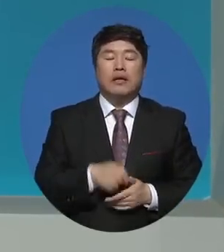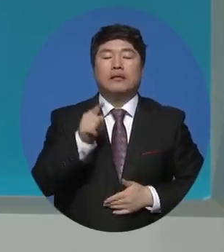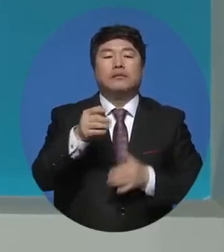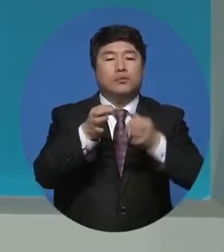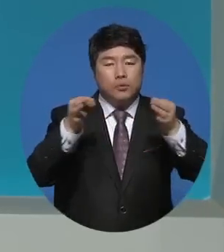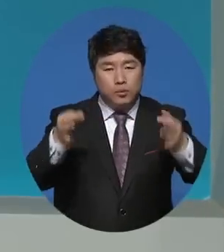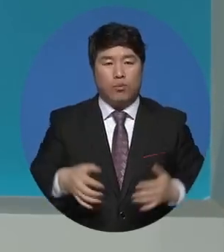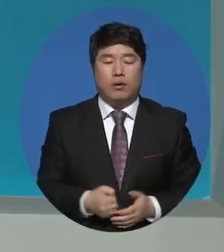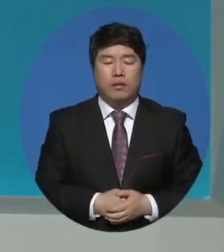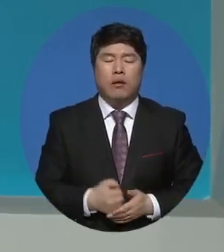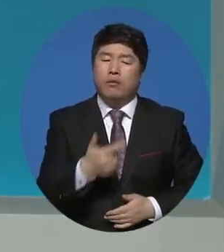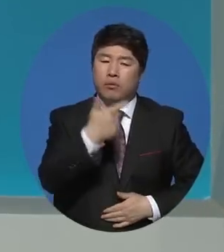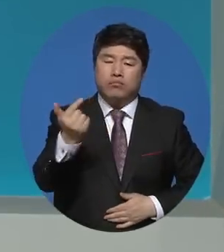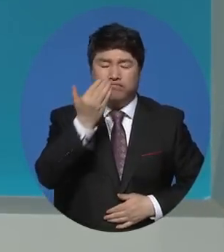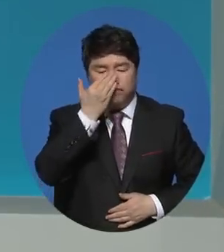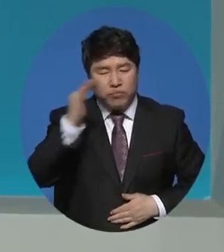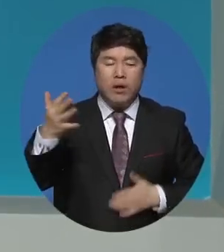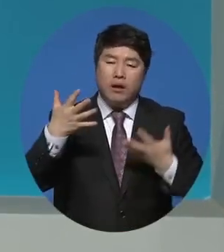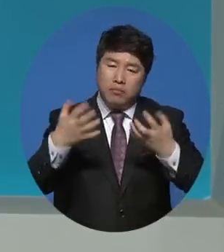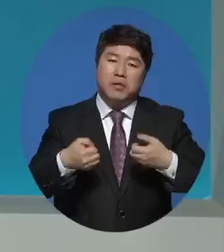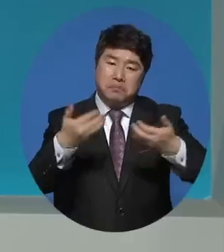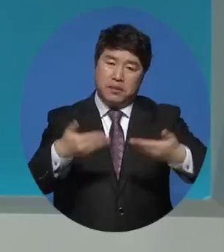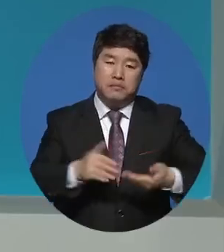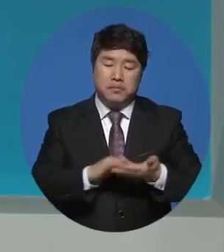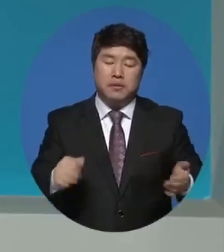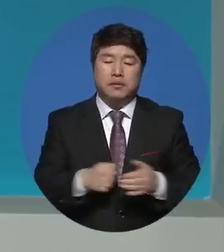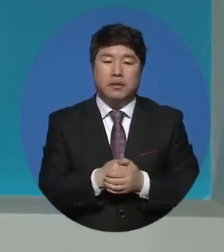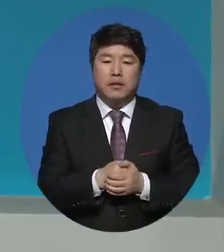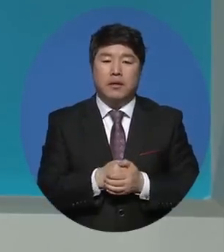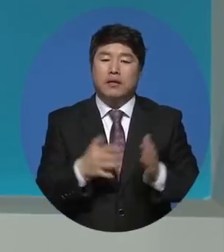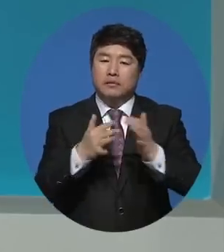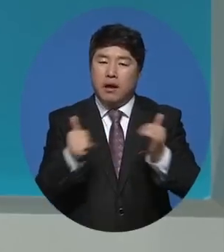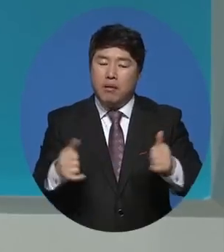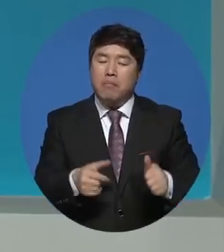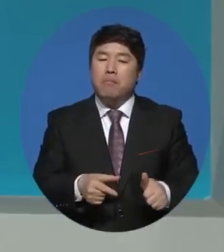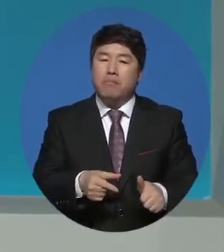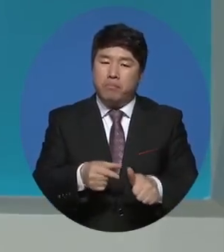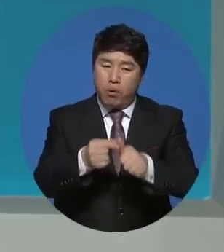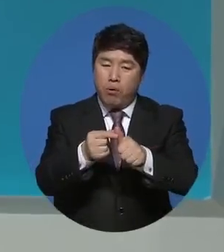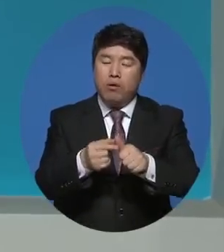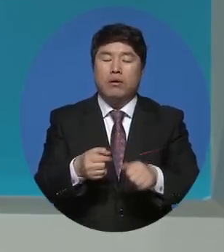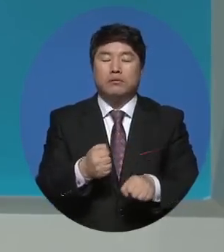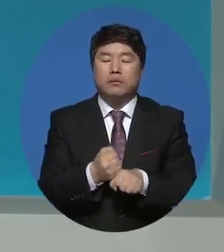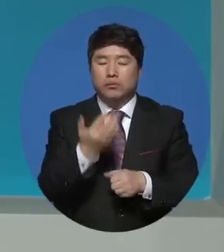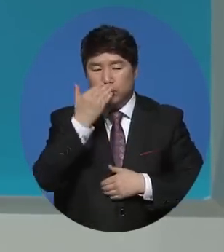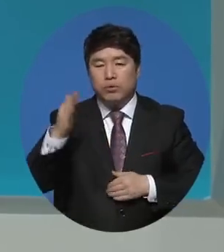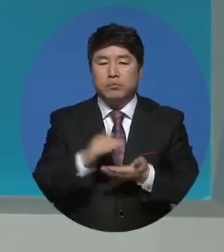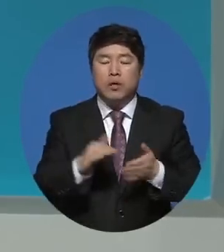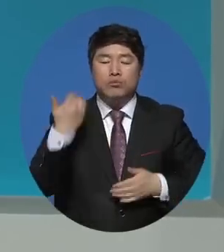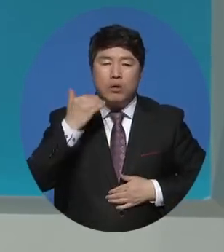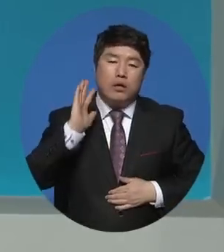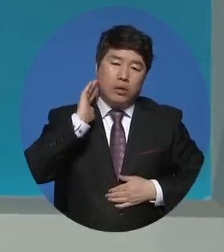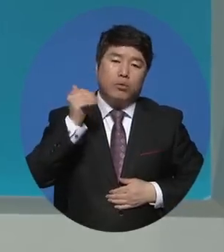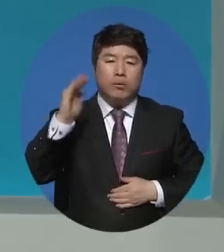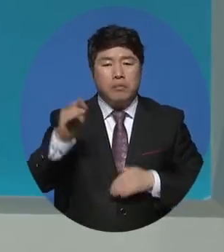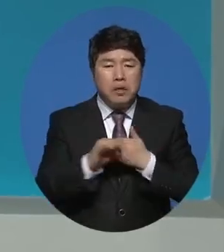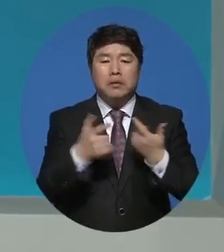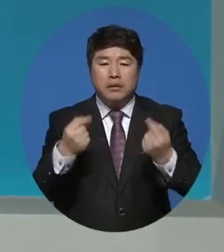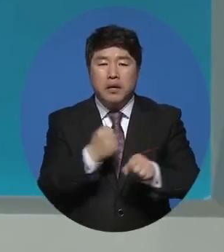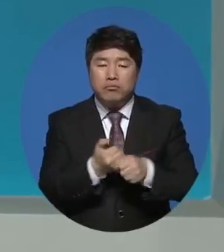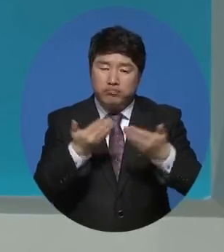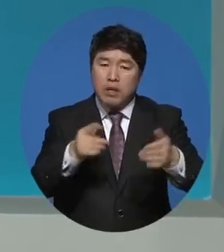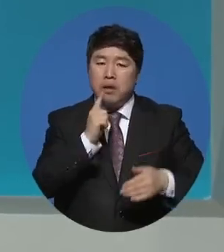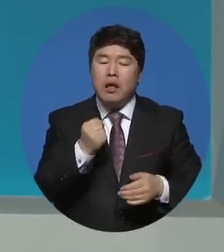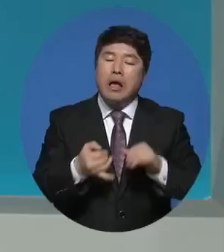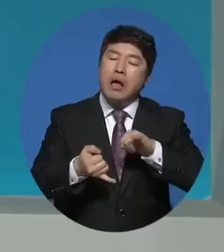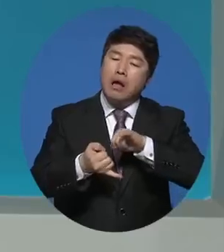그동안 너무 소회를 많이 받으셨습니다 인사에서도 소회가 됐습니다 누구든지 대통령이 되면 이렇게 해 주겠습니다 해놓고